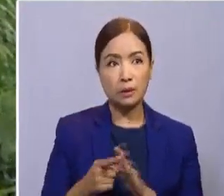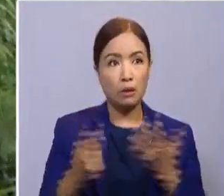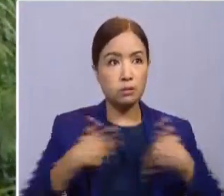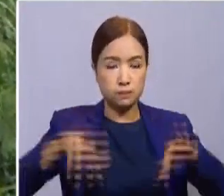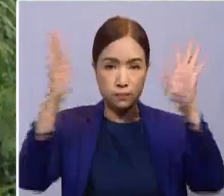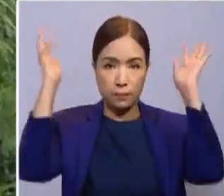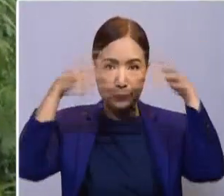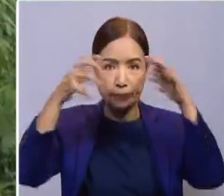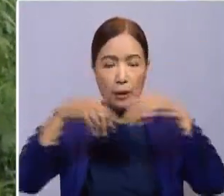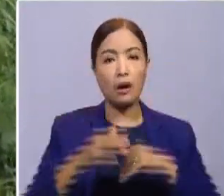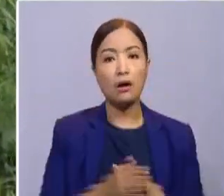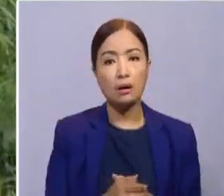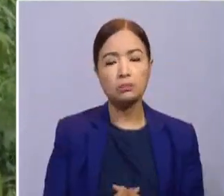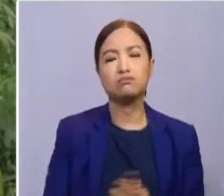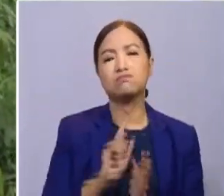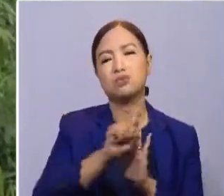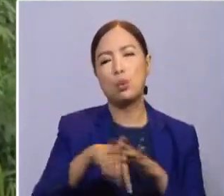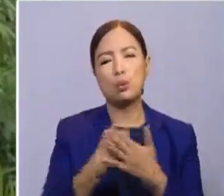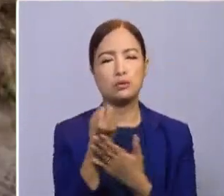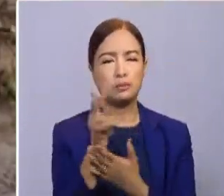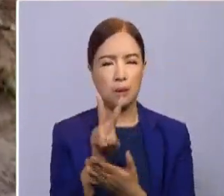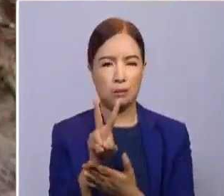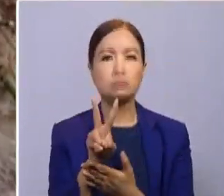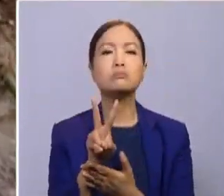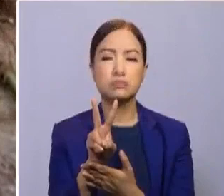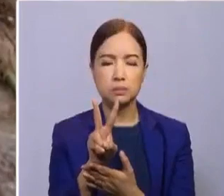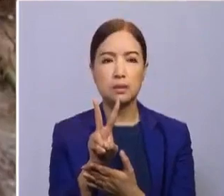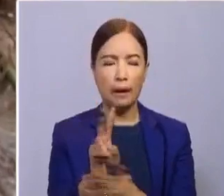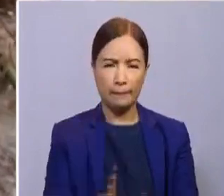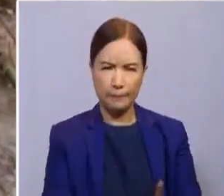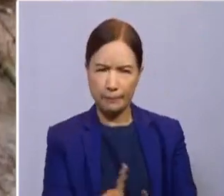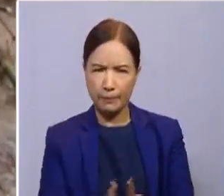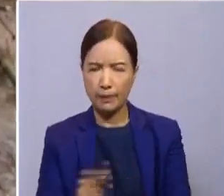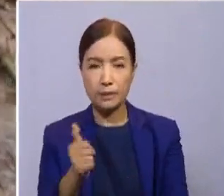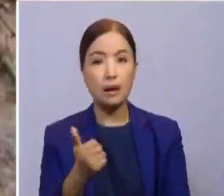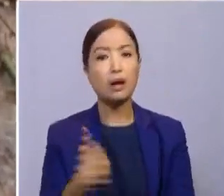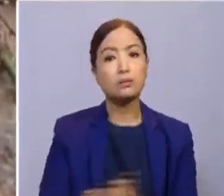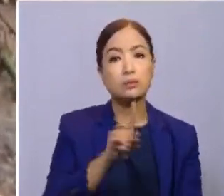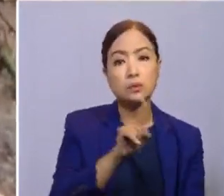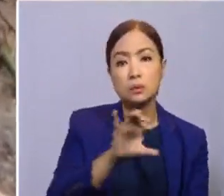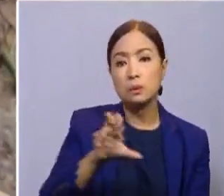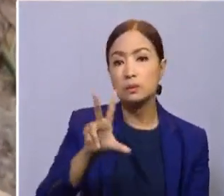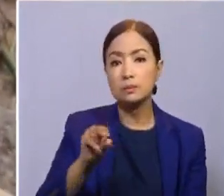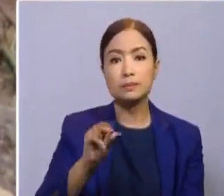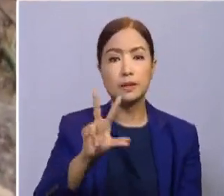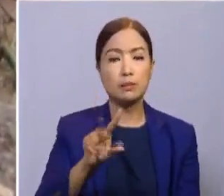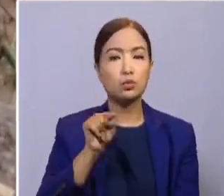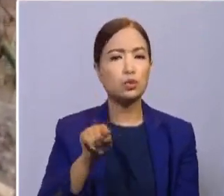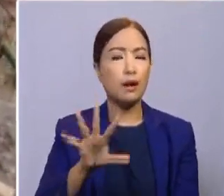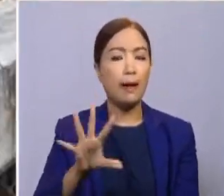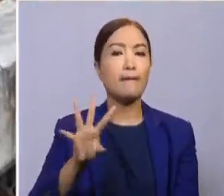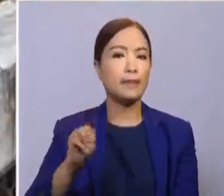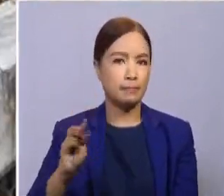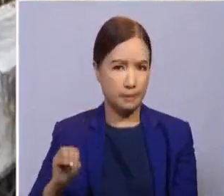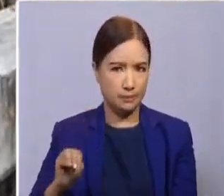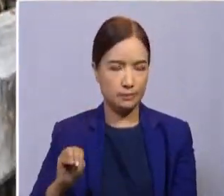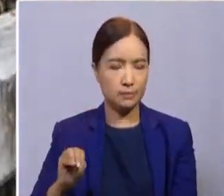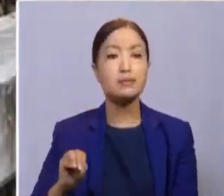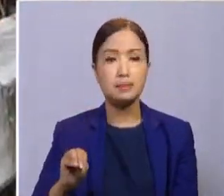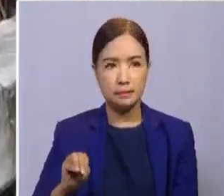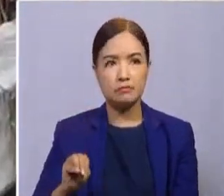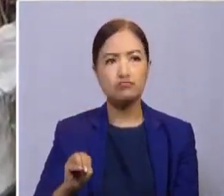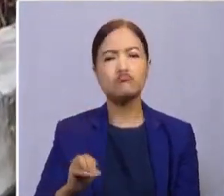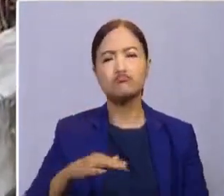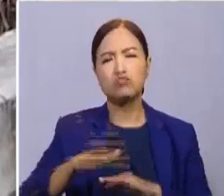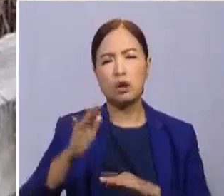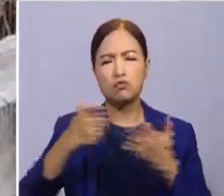เนี่ยมันตกลงมา12ชั่วโมงต่อเนื่องกันวัดได้นะคะอยู่ที่ 133.5 มิลลิเมตรนะคะนี่คือเกิน